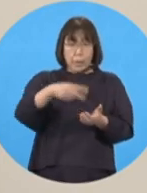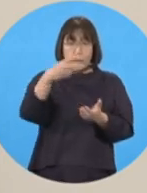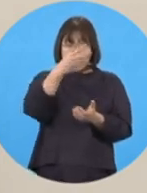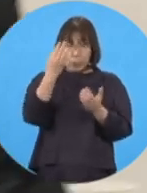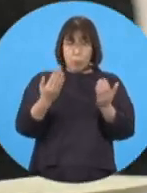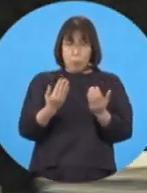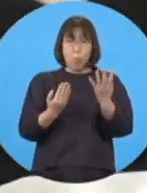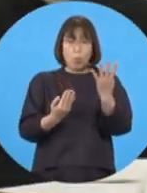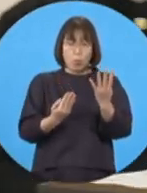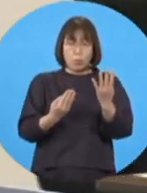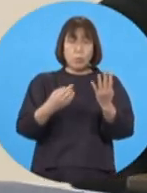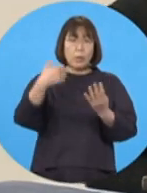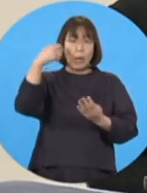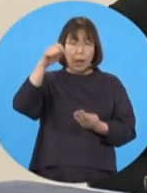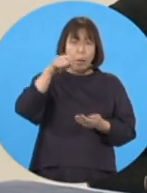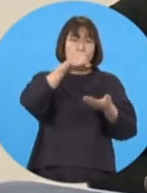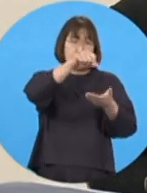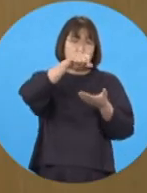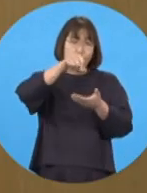がアイデアを出し合いました。